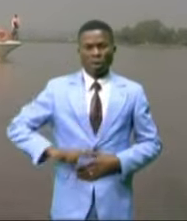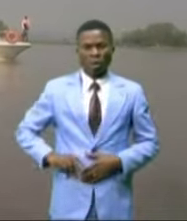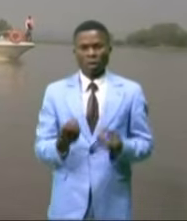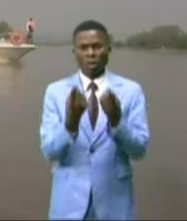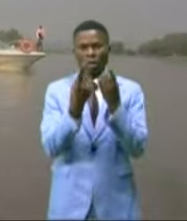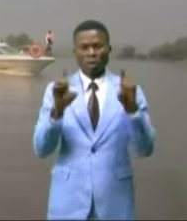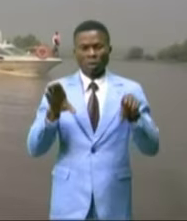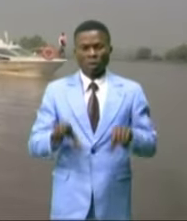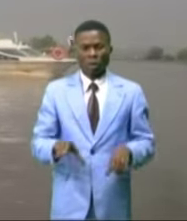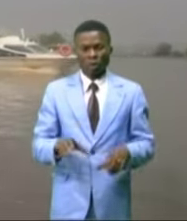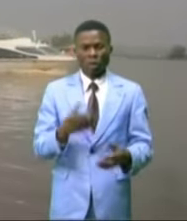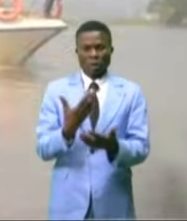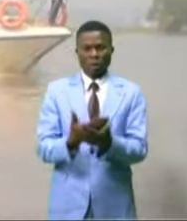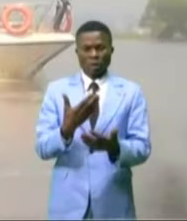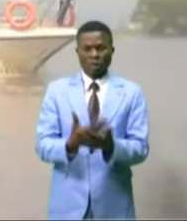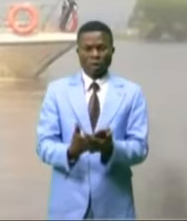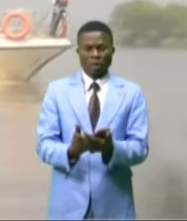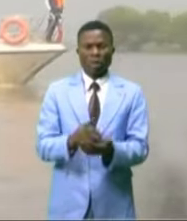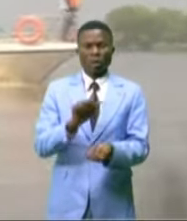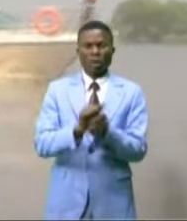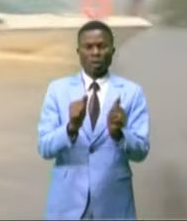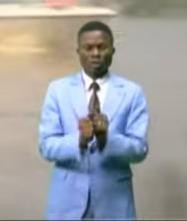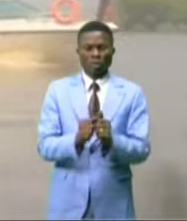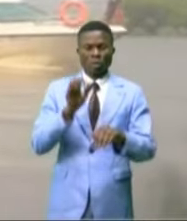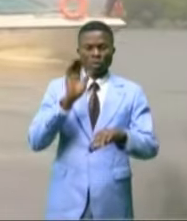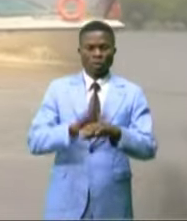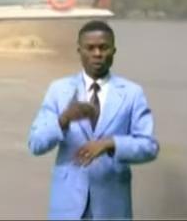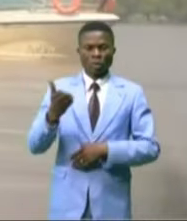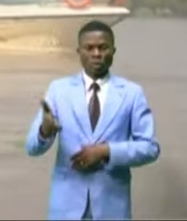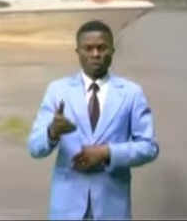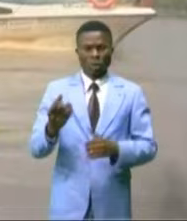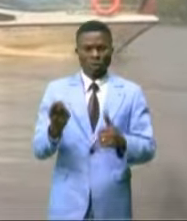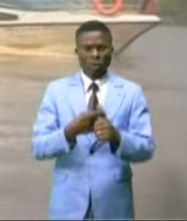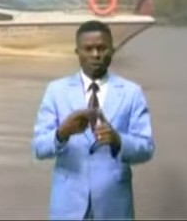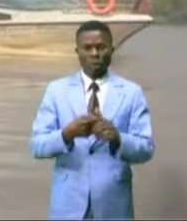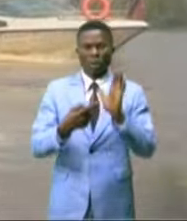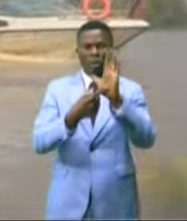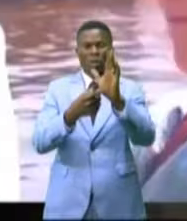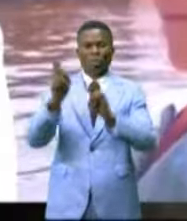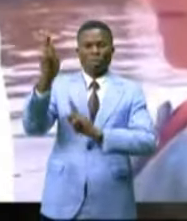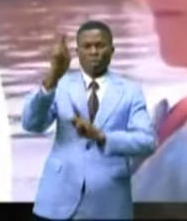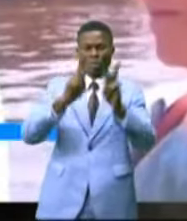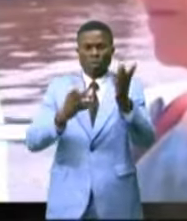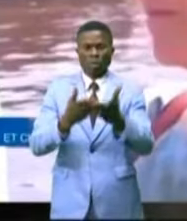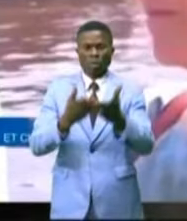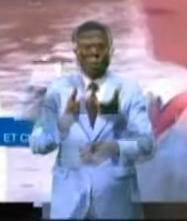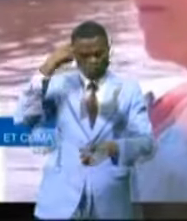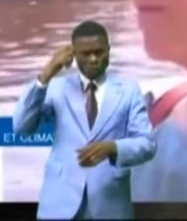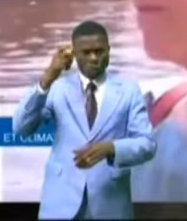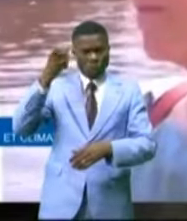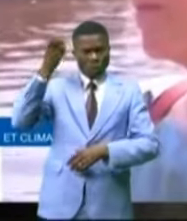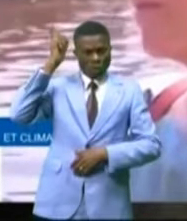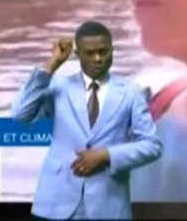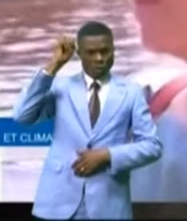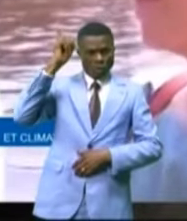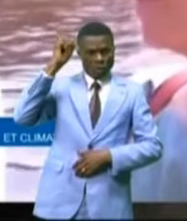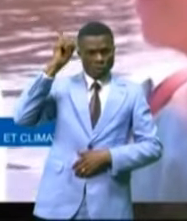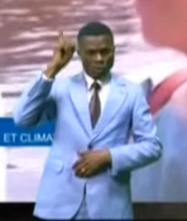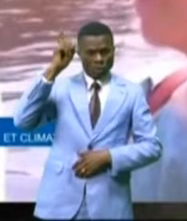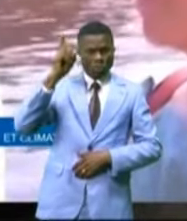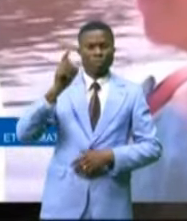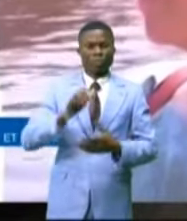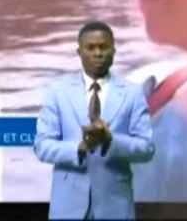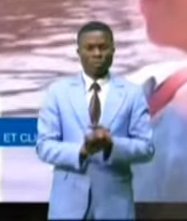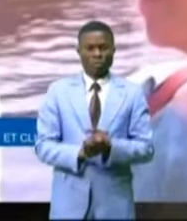Congo l'urgence à laquelle elle fait face pour c'est d'abord montrer à cette population qui souffre de tous ces dégâts qu'elle n'est pas seule